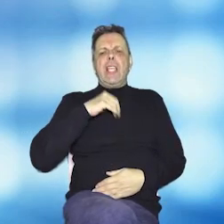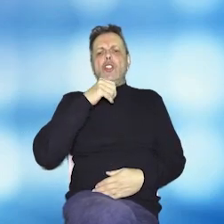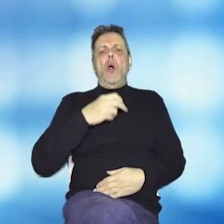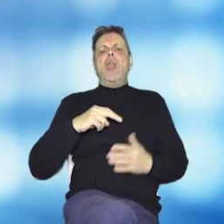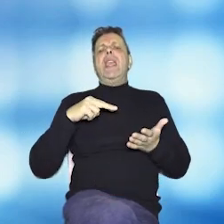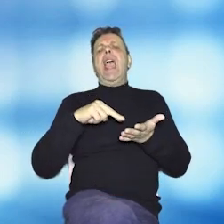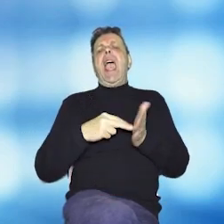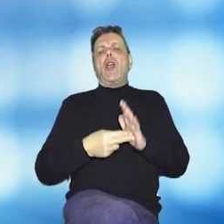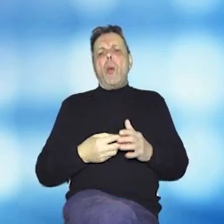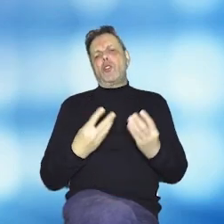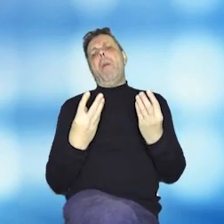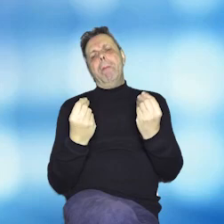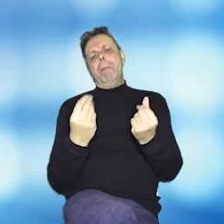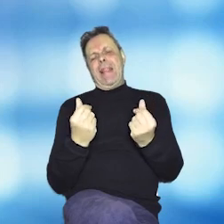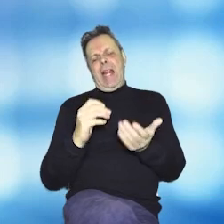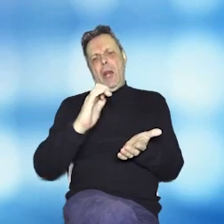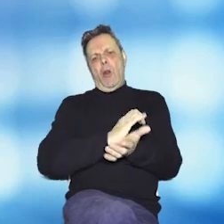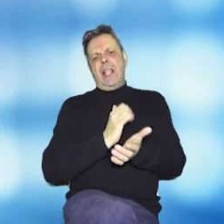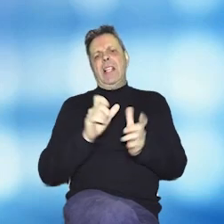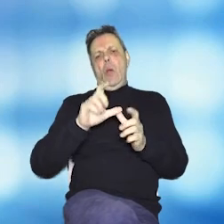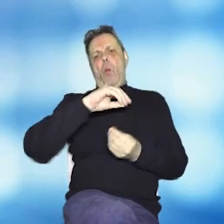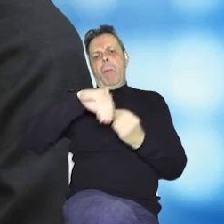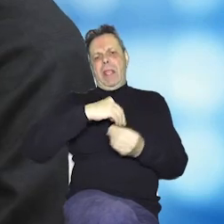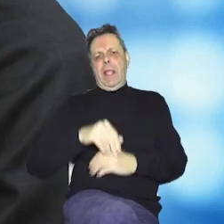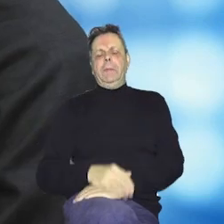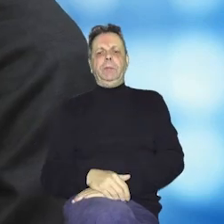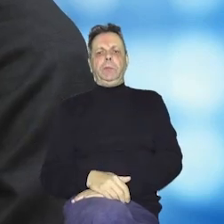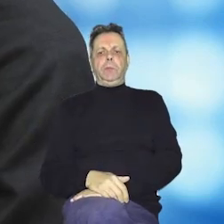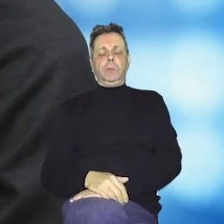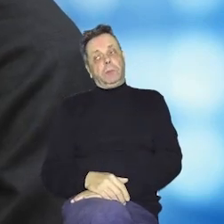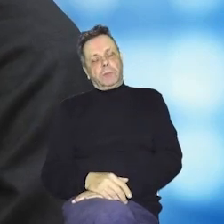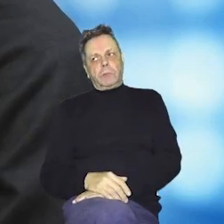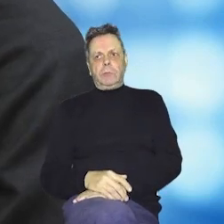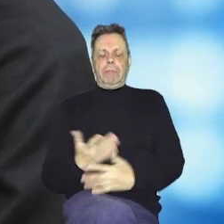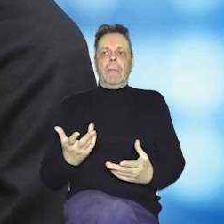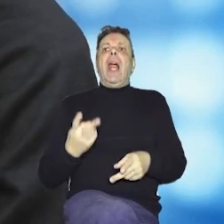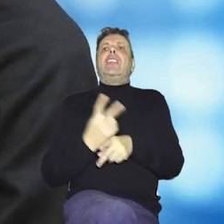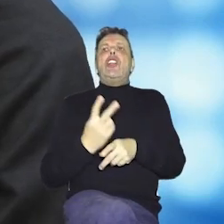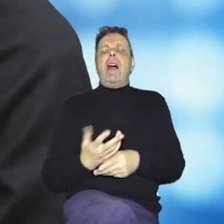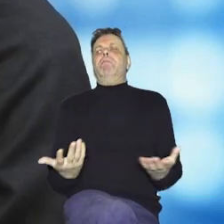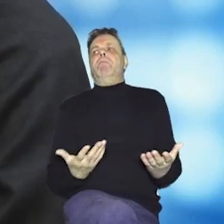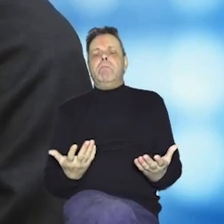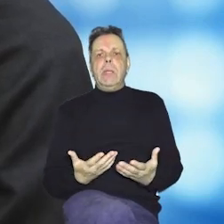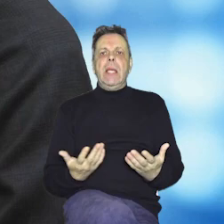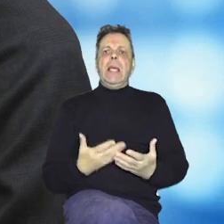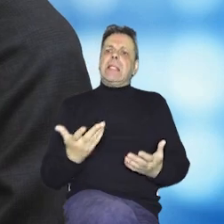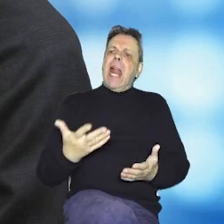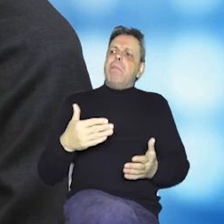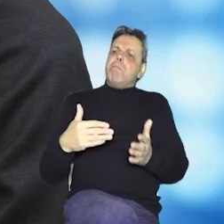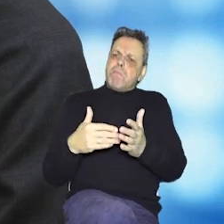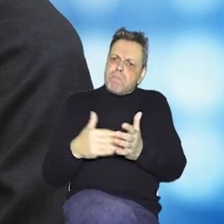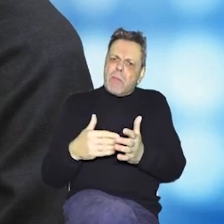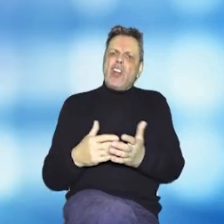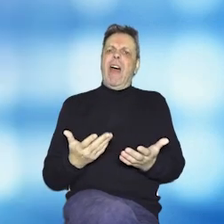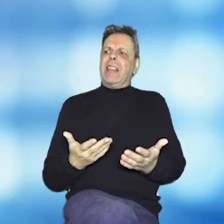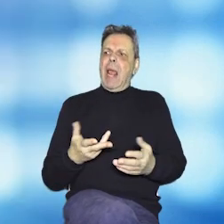i ekonomsko ili materijalno nasilje u obitelji. Naravno. Ne bi li država trebala tome na neki način stati na